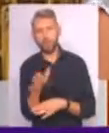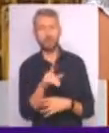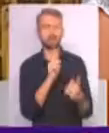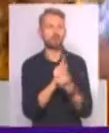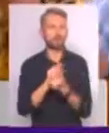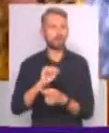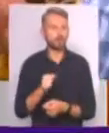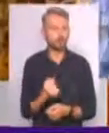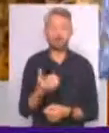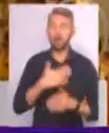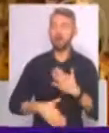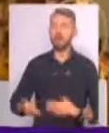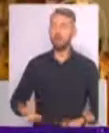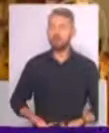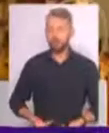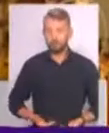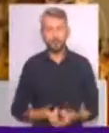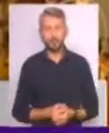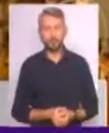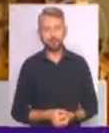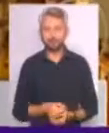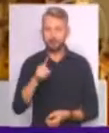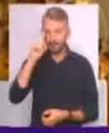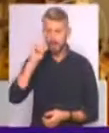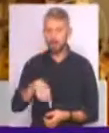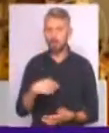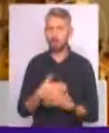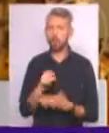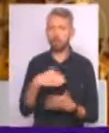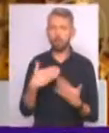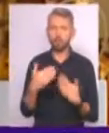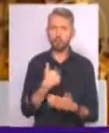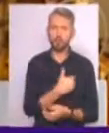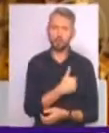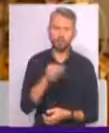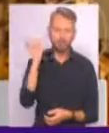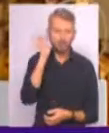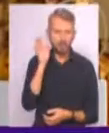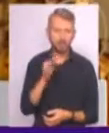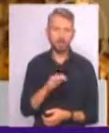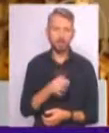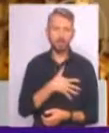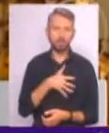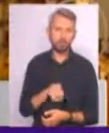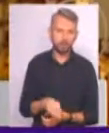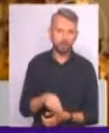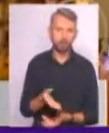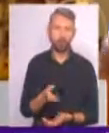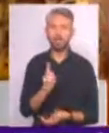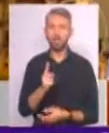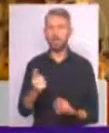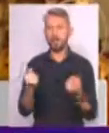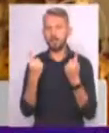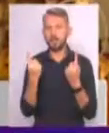с друзьями. Родить життю, так. Конечно. Вы знаете, вот в цьому відношенні я хотів би згадати покійного, але великого,